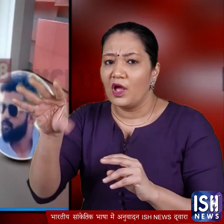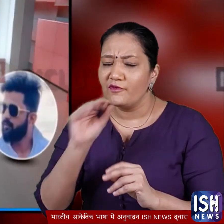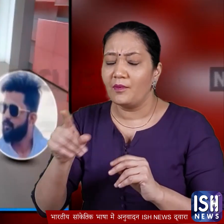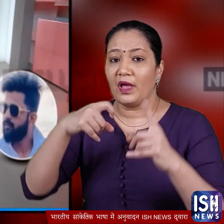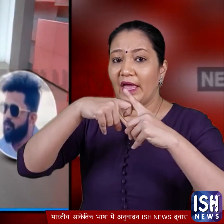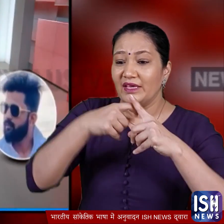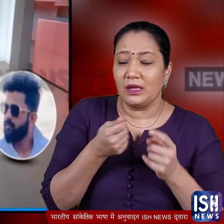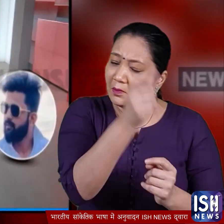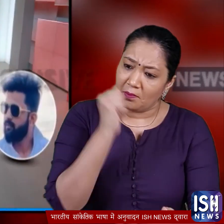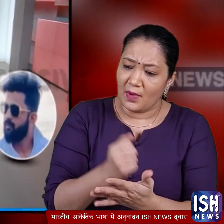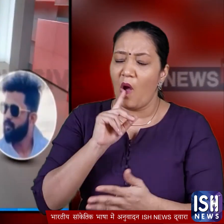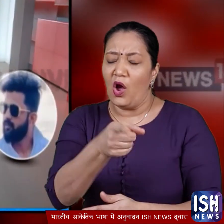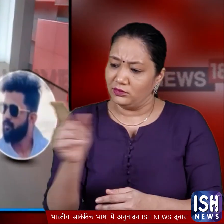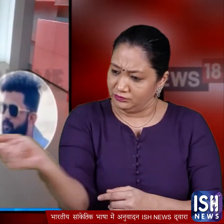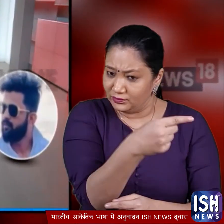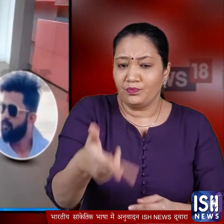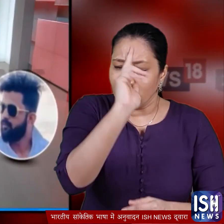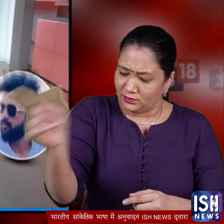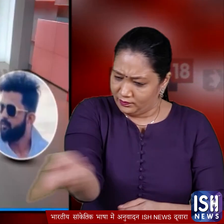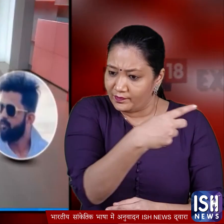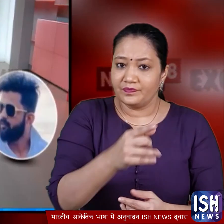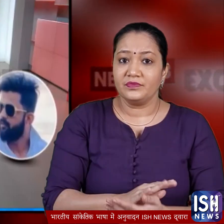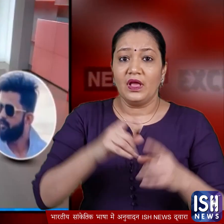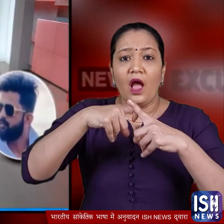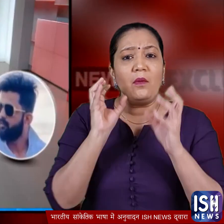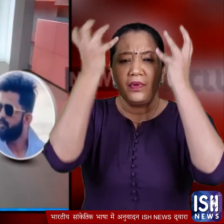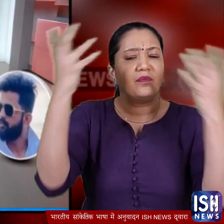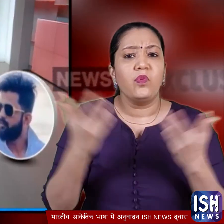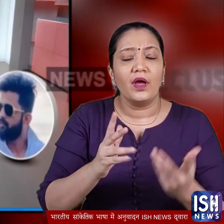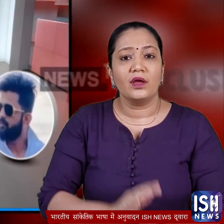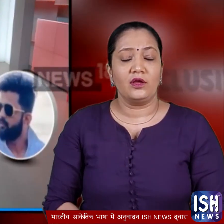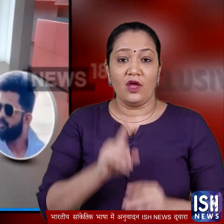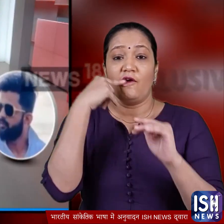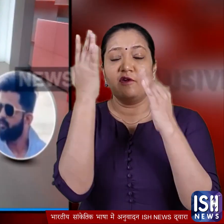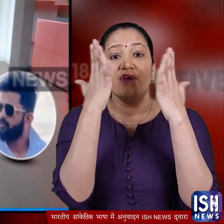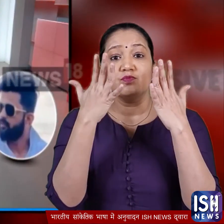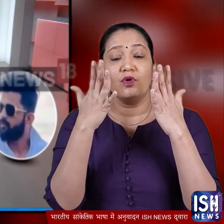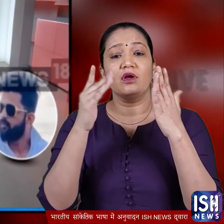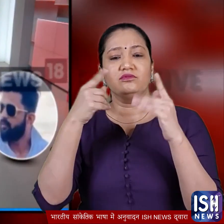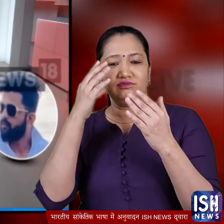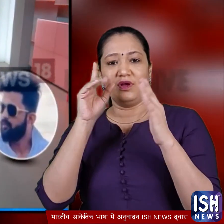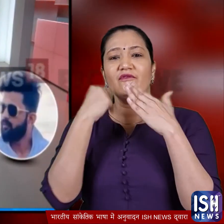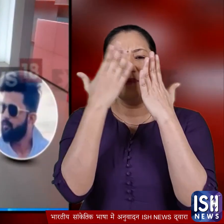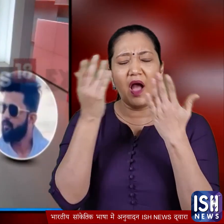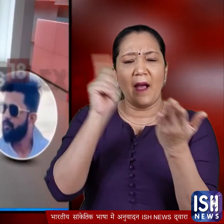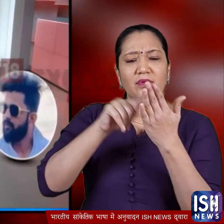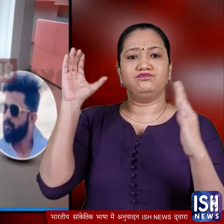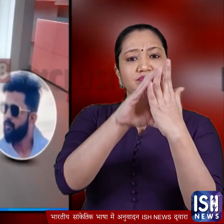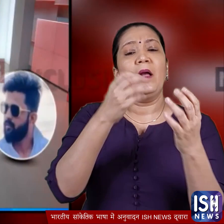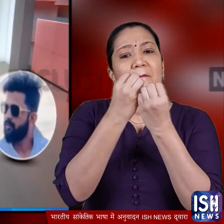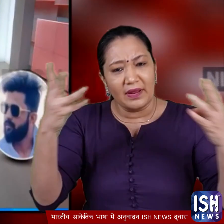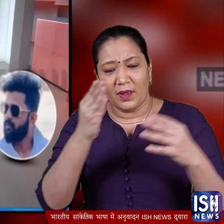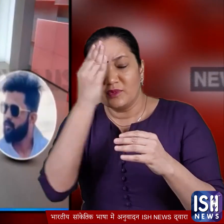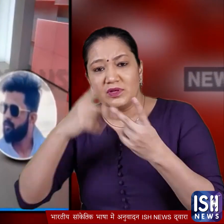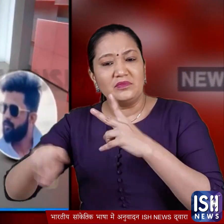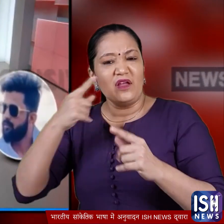फिर इन्हें किशन की हत्या करने का आदेश दिया। बताया जा रहा है कि किशन से नाराजगी की वजह केवल एक फेसबुक पोस्ट रही। कई मौलवी उस